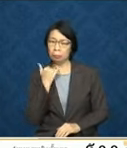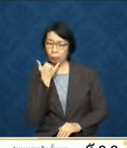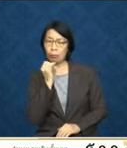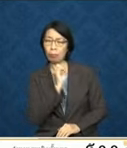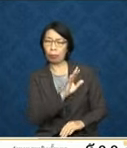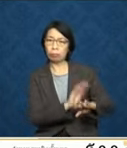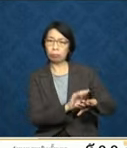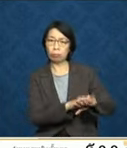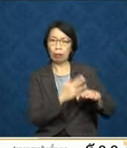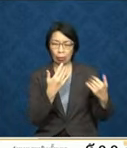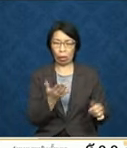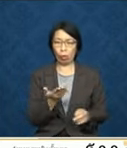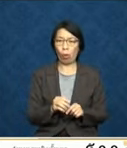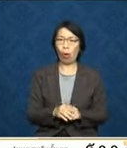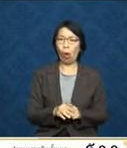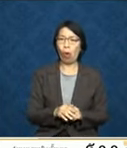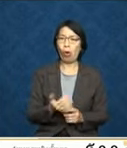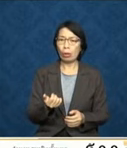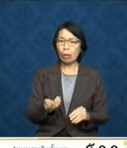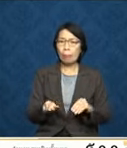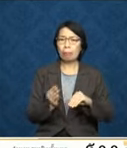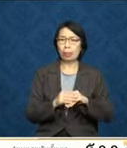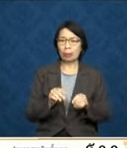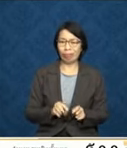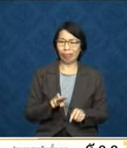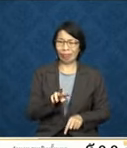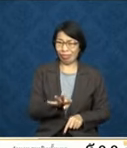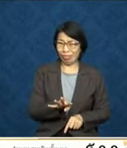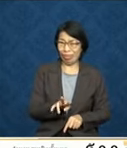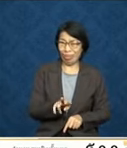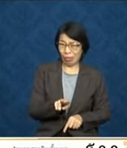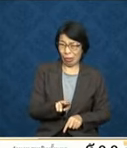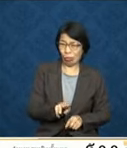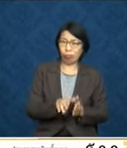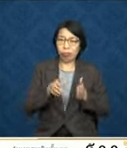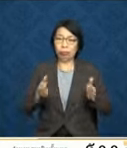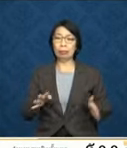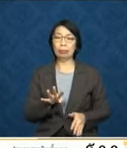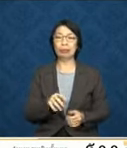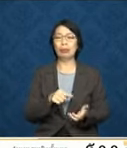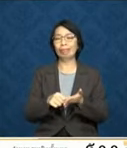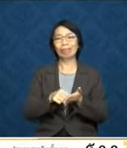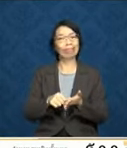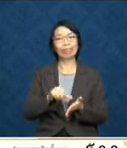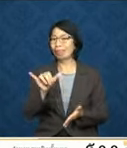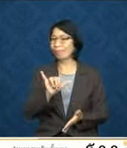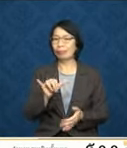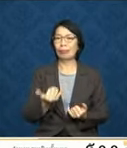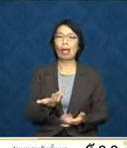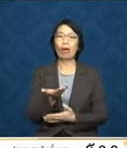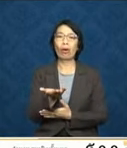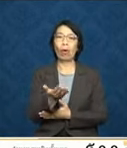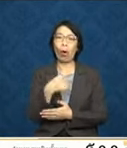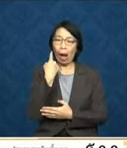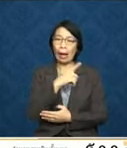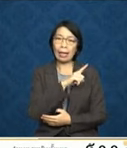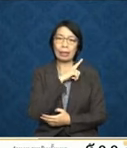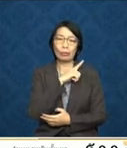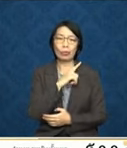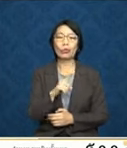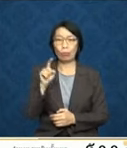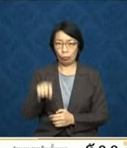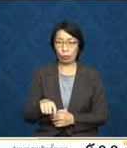ช่องทางการเดินรถไปเบื้องต้นเท่านั้นปัญหาดังกล่าวยังไม่ได้รับการแก้ไขอย่างเบ็ดเสร็จจึงขอให้หน่วยงานที่เกี่ยวข้อง